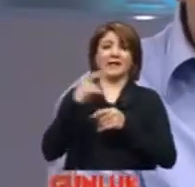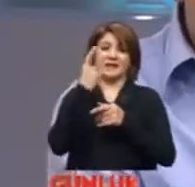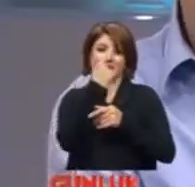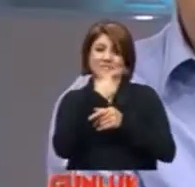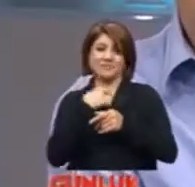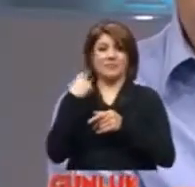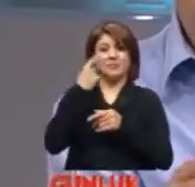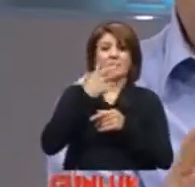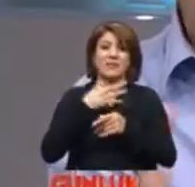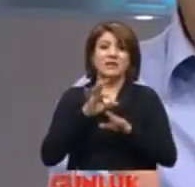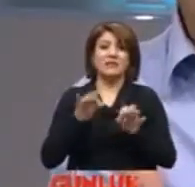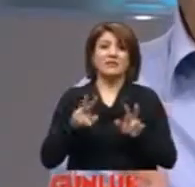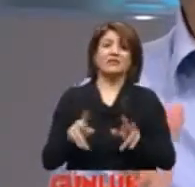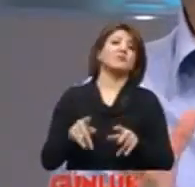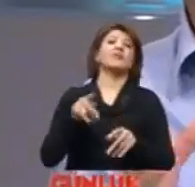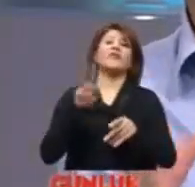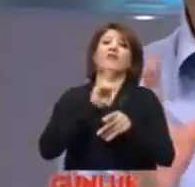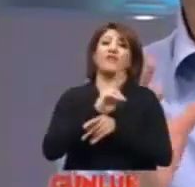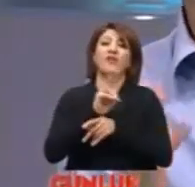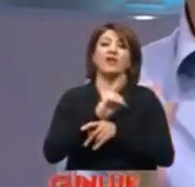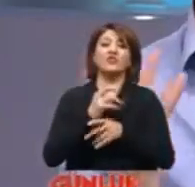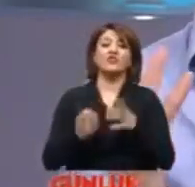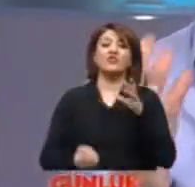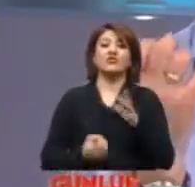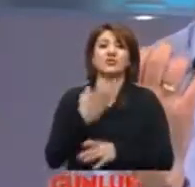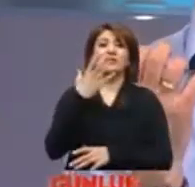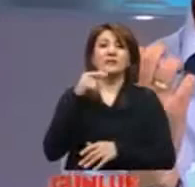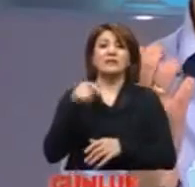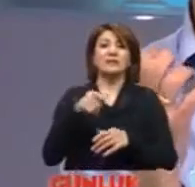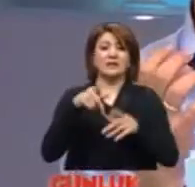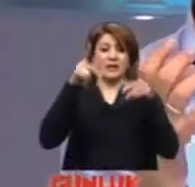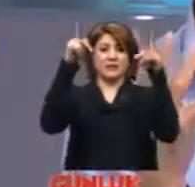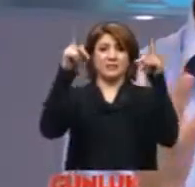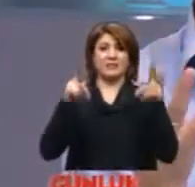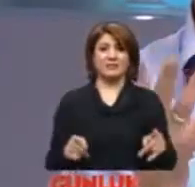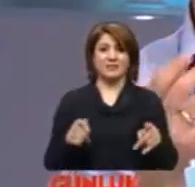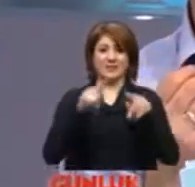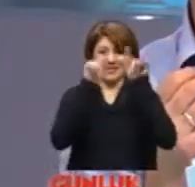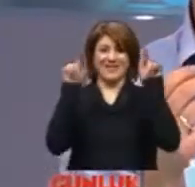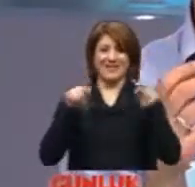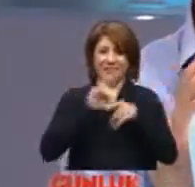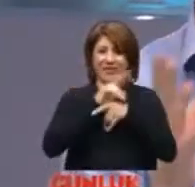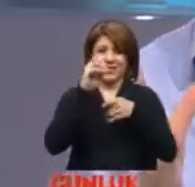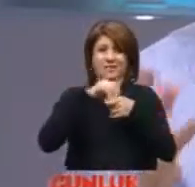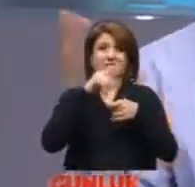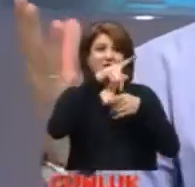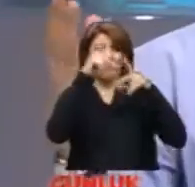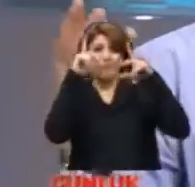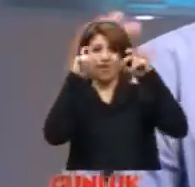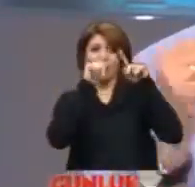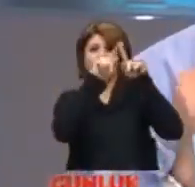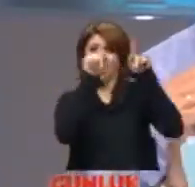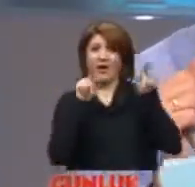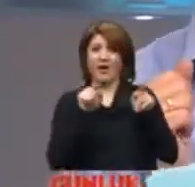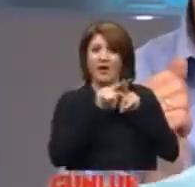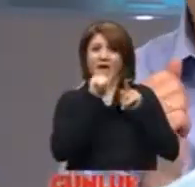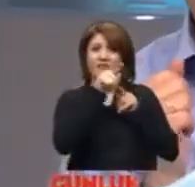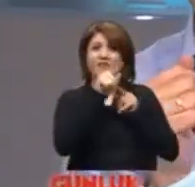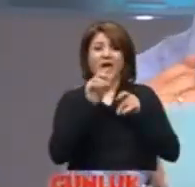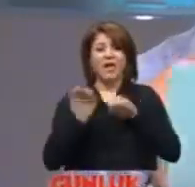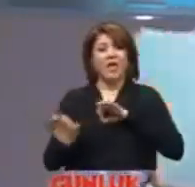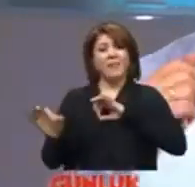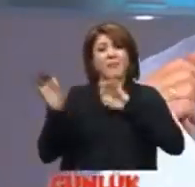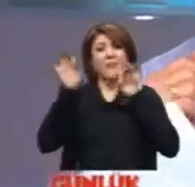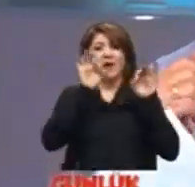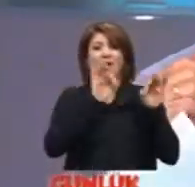hı. Bir Facebook çıktığından biridir herkesin bir profil fotoğrafı çekme tabii, şeyi var. Tabii, oraya koyacak. Ama klişe pozlar var böyle. Evet.